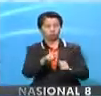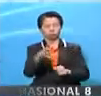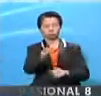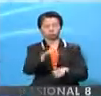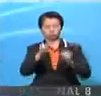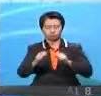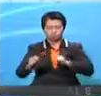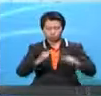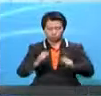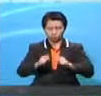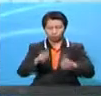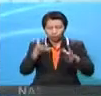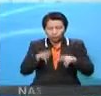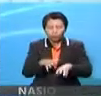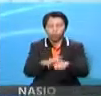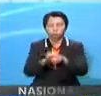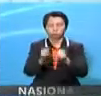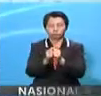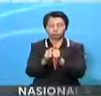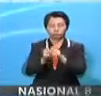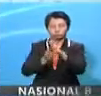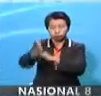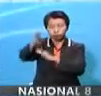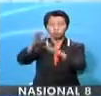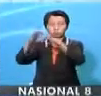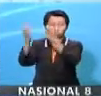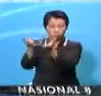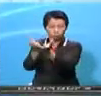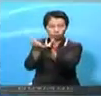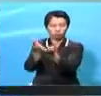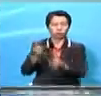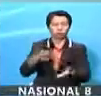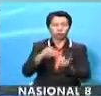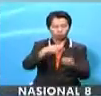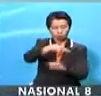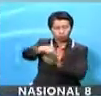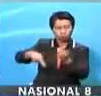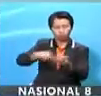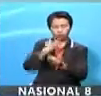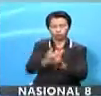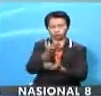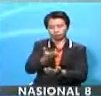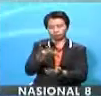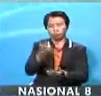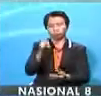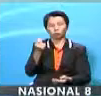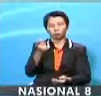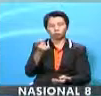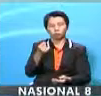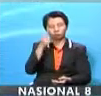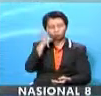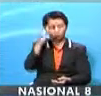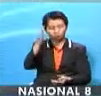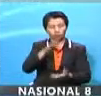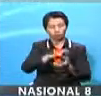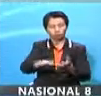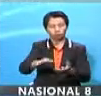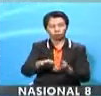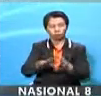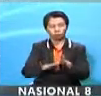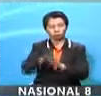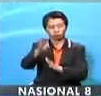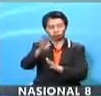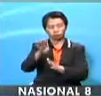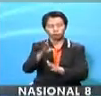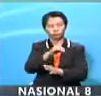sekaligus bertindak menyerap kejutan global. Melangkah ke hadapan, kitaran harga komoditi dan mata wang dijangka terus menjejaskan prospek